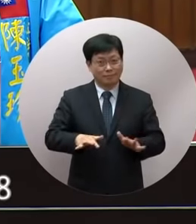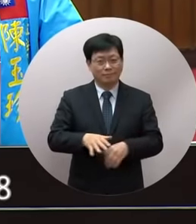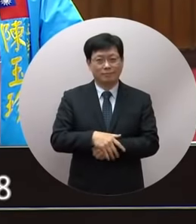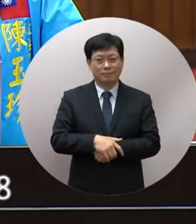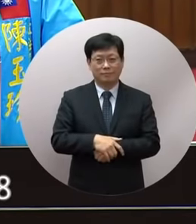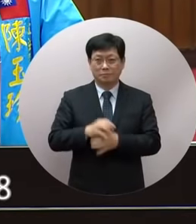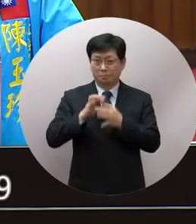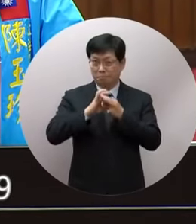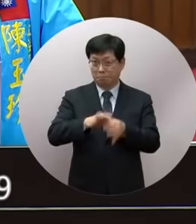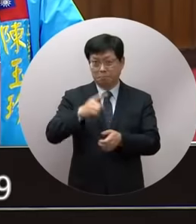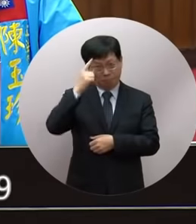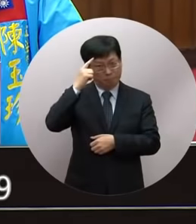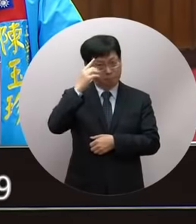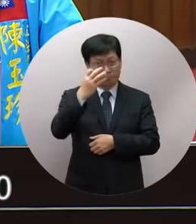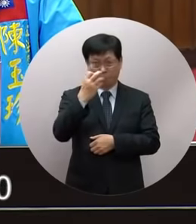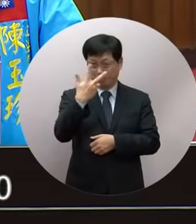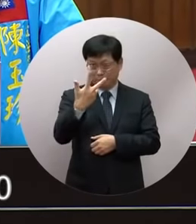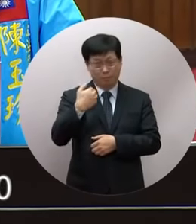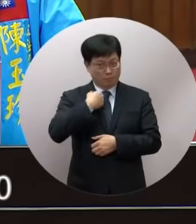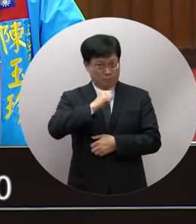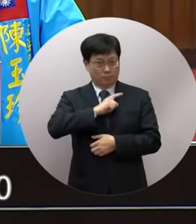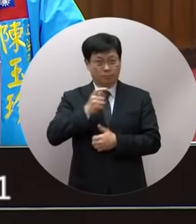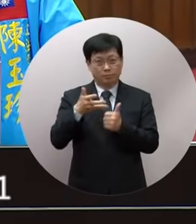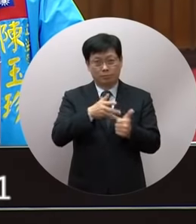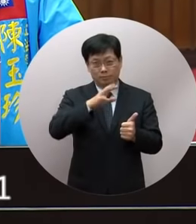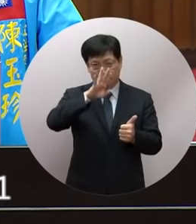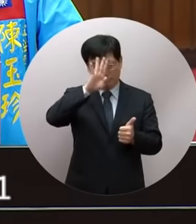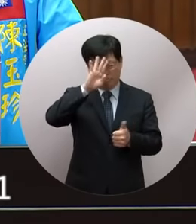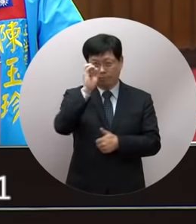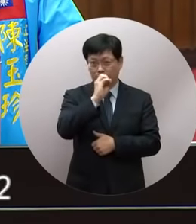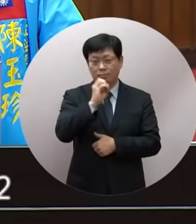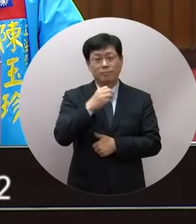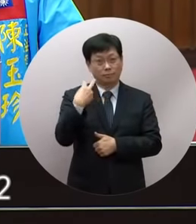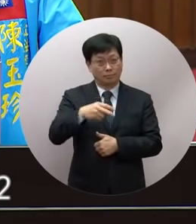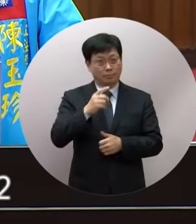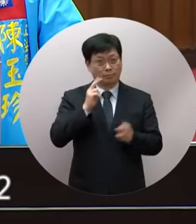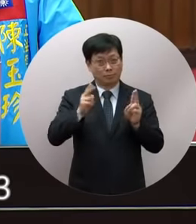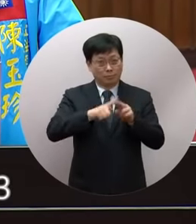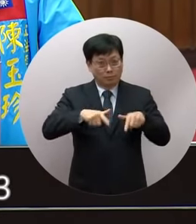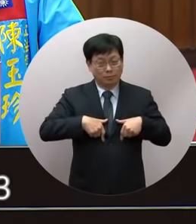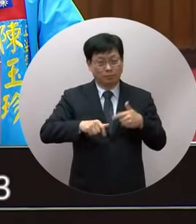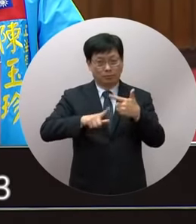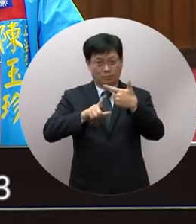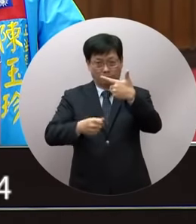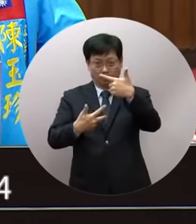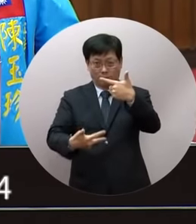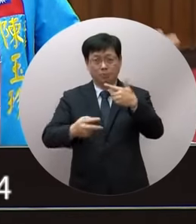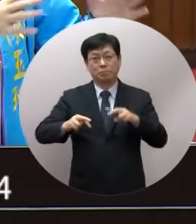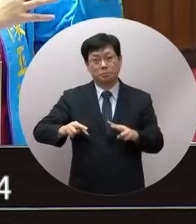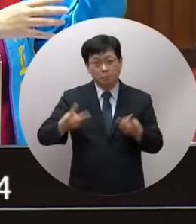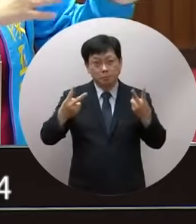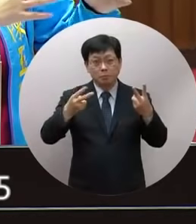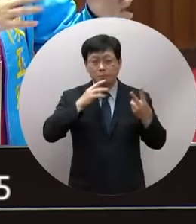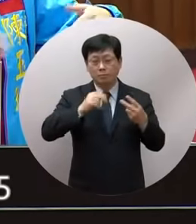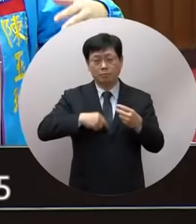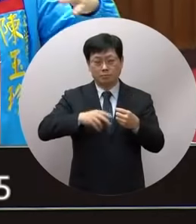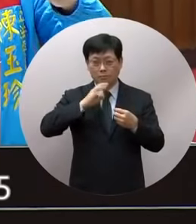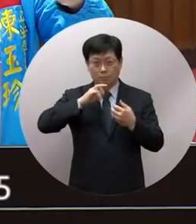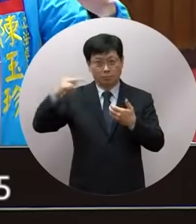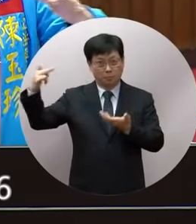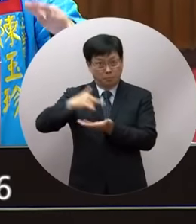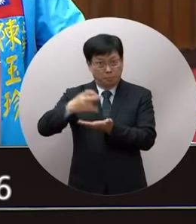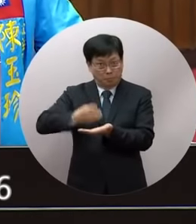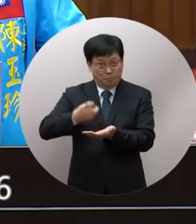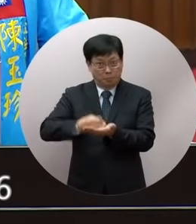有连续第47天没有本土的这个案例哈。然后指挥中心也要从6月7号起就用这个边境严管，但